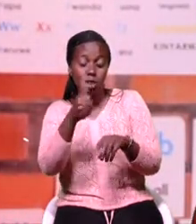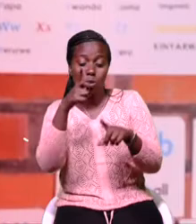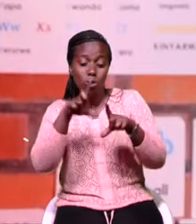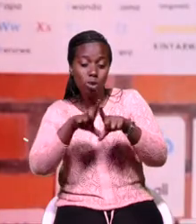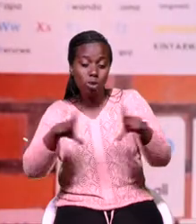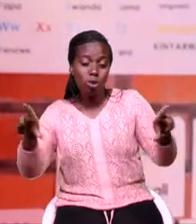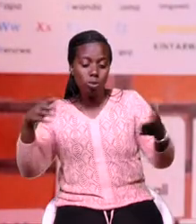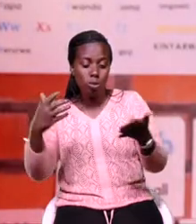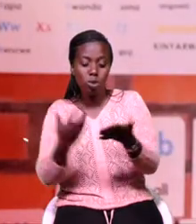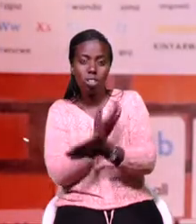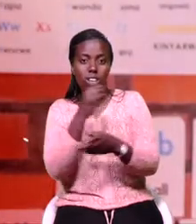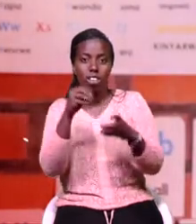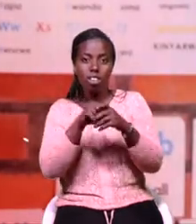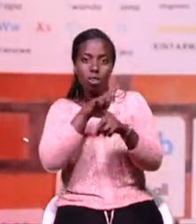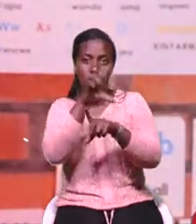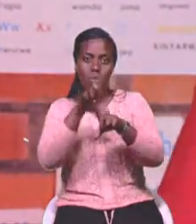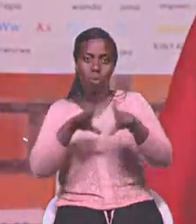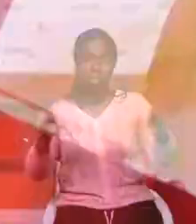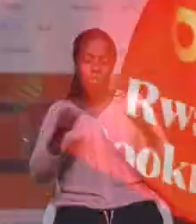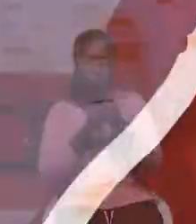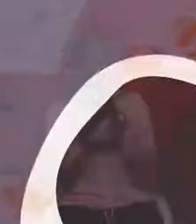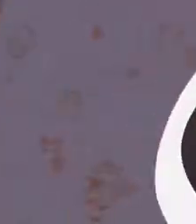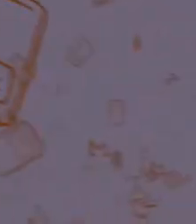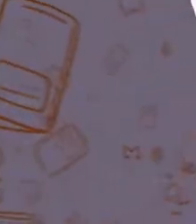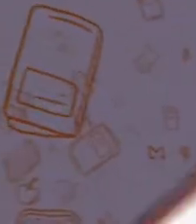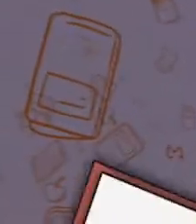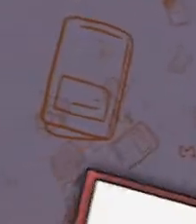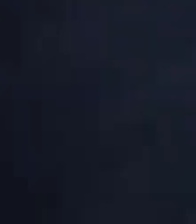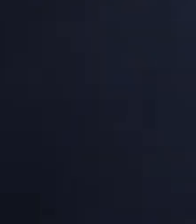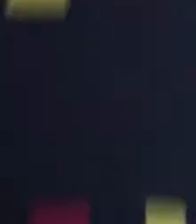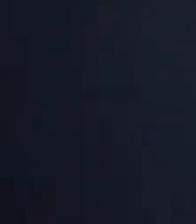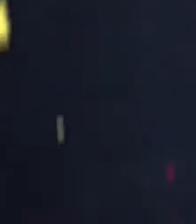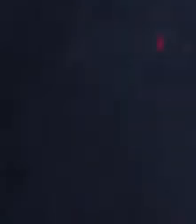rushyashya rw'amarenga. Mukurikirane ikiganiro Soma Some.